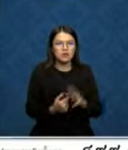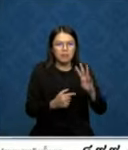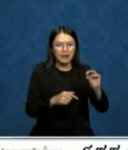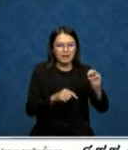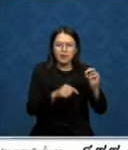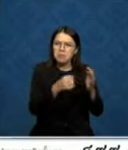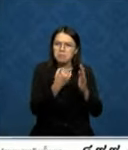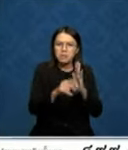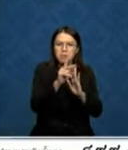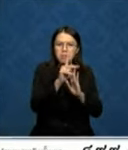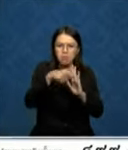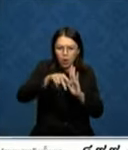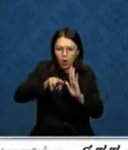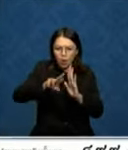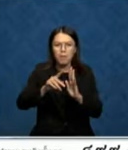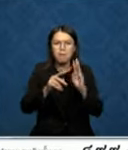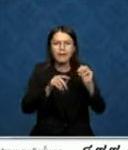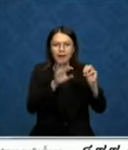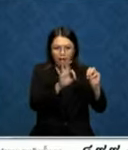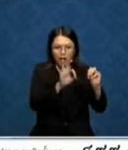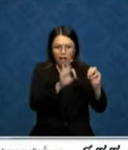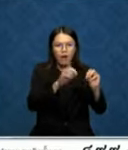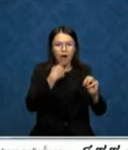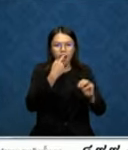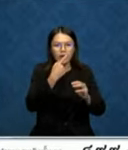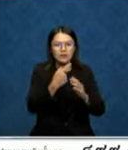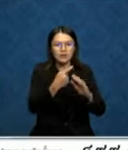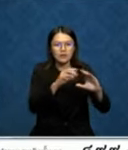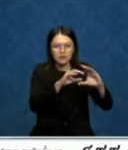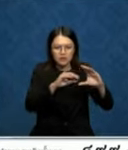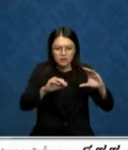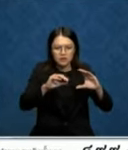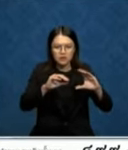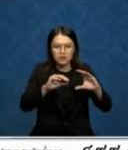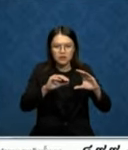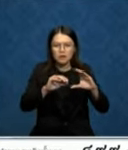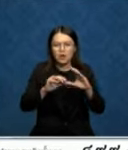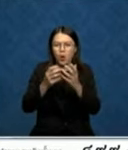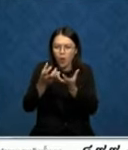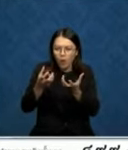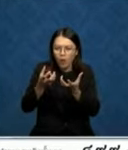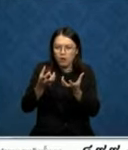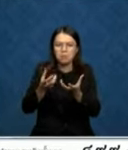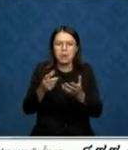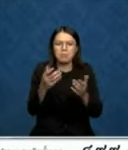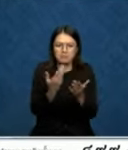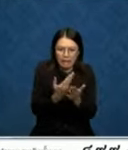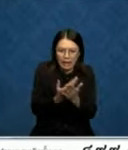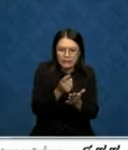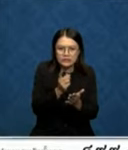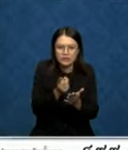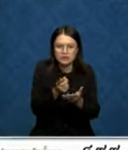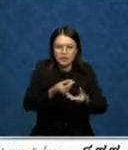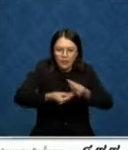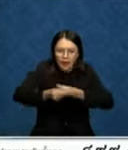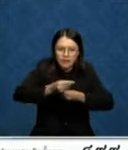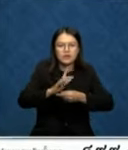ใดจำหน่ายใช้ซึ่งวัตถุหรือเครื่องหมายใดๆแทนเงินตราเว้นแต่จะได้รับอนุญาตจากรัฐม